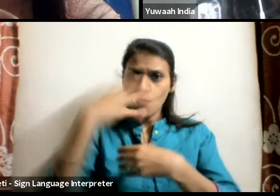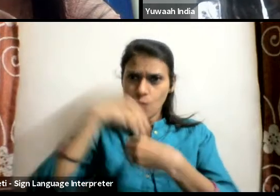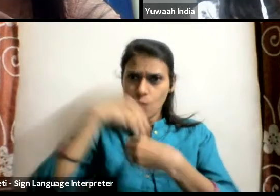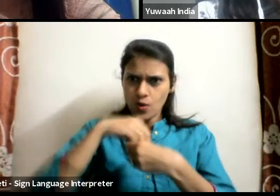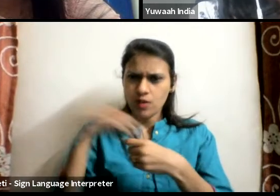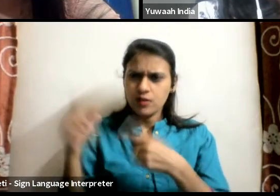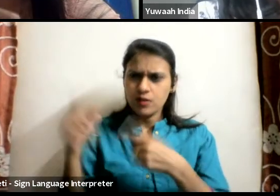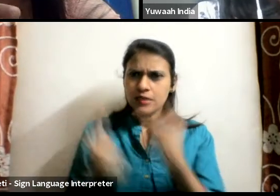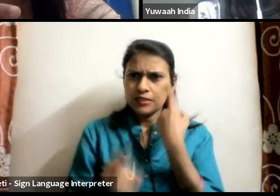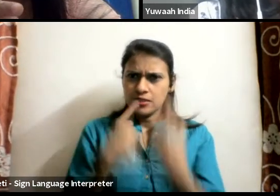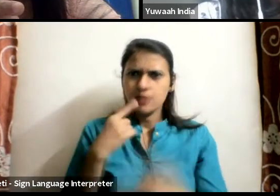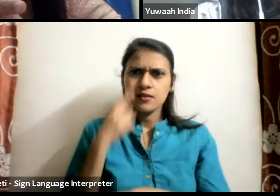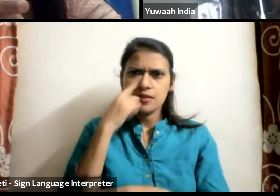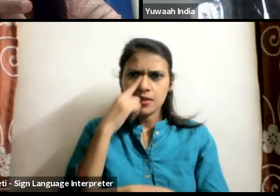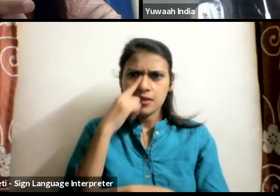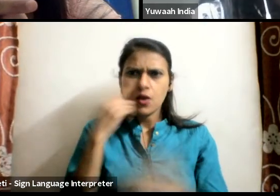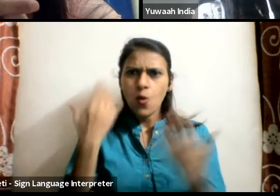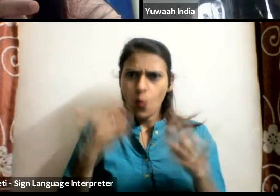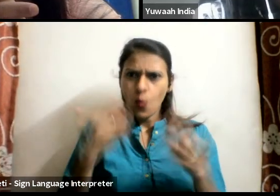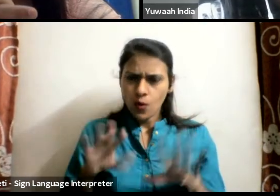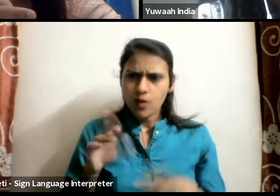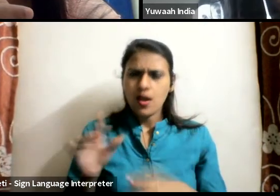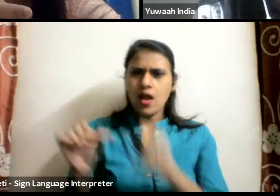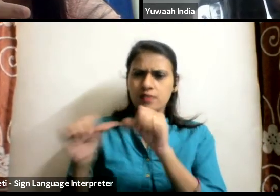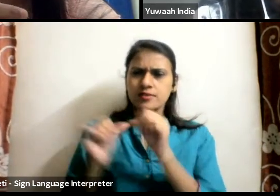रिजल्ट हुआ है, आप बता सकते हैं प्लीज?